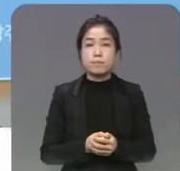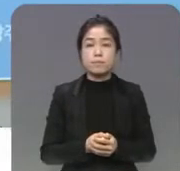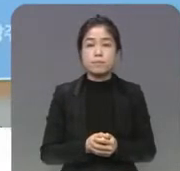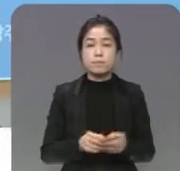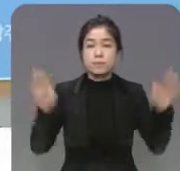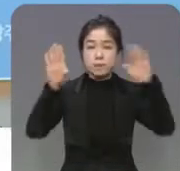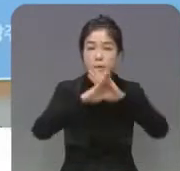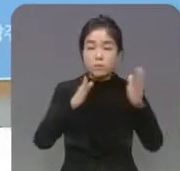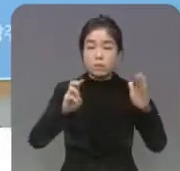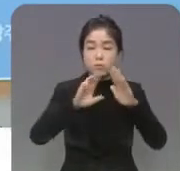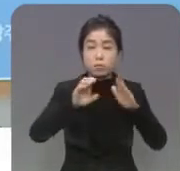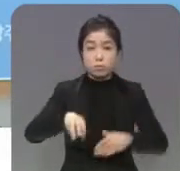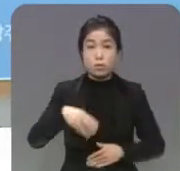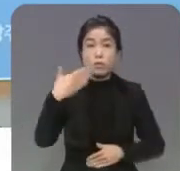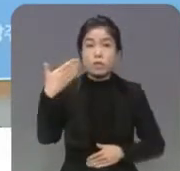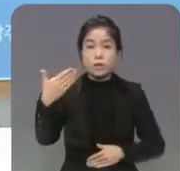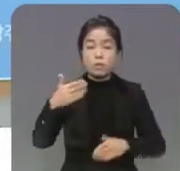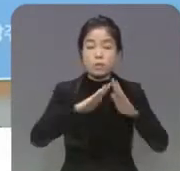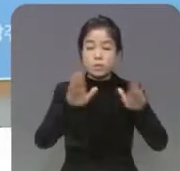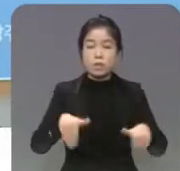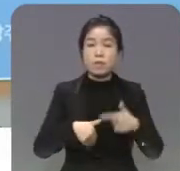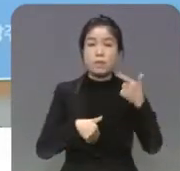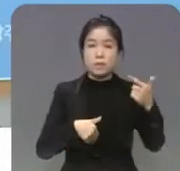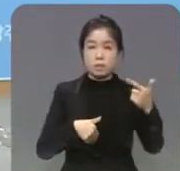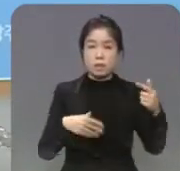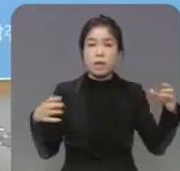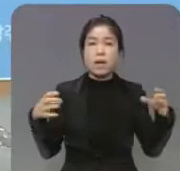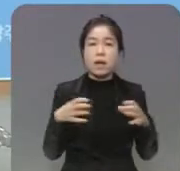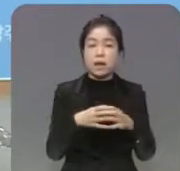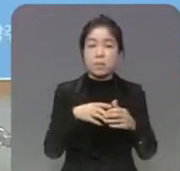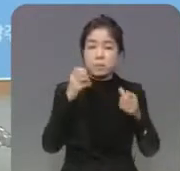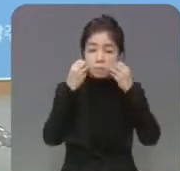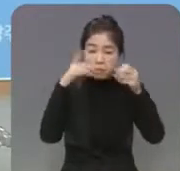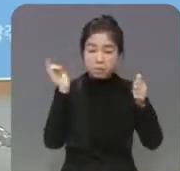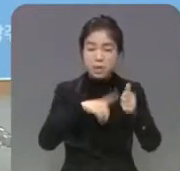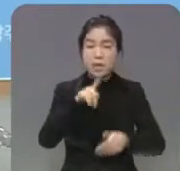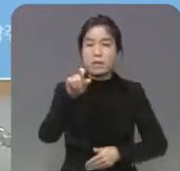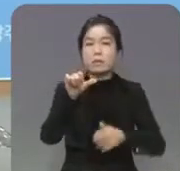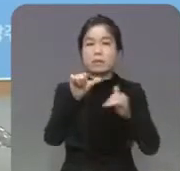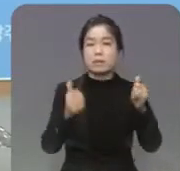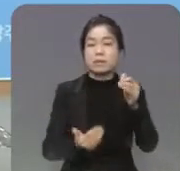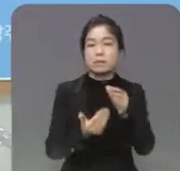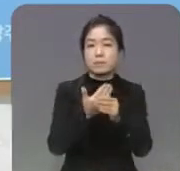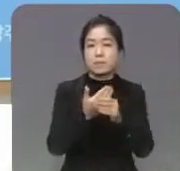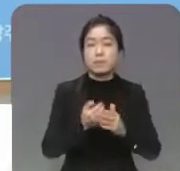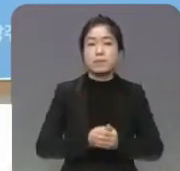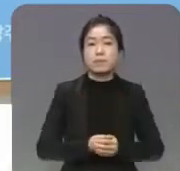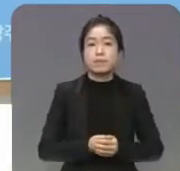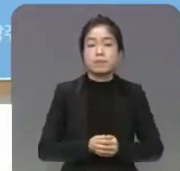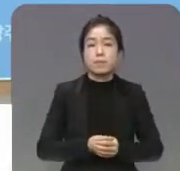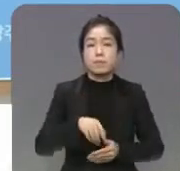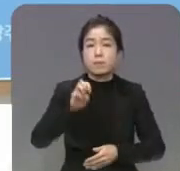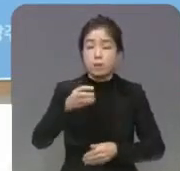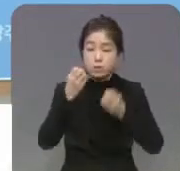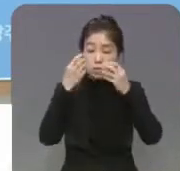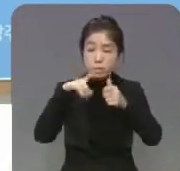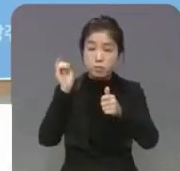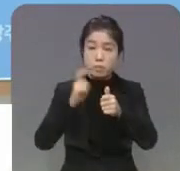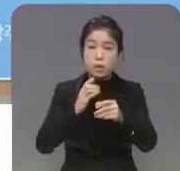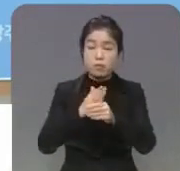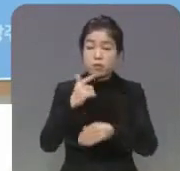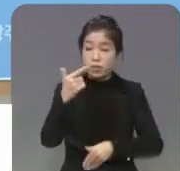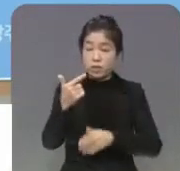네, 밤사이 광주에서 9명, 그리고 전남에서 6명, 코로나19 신규 확진자 15명이 발생했습니다. 광주 신규 확진자